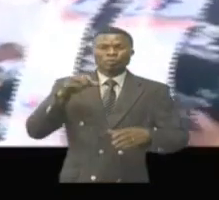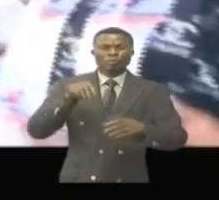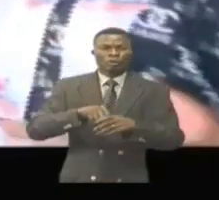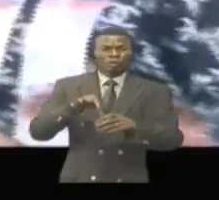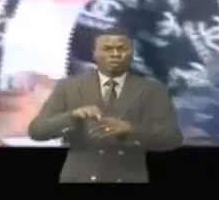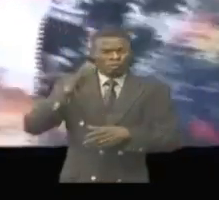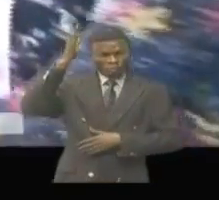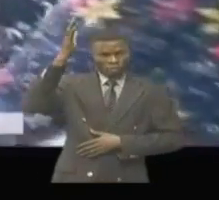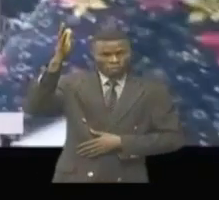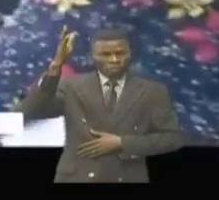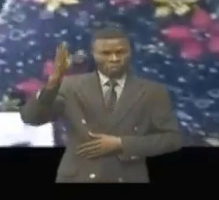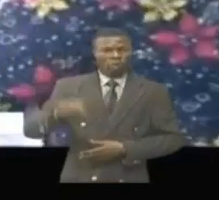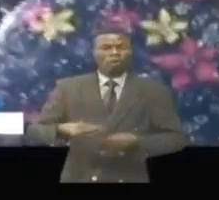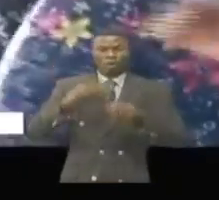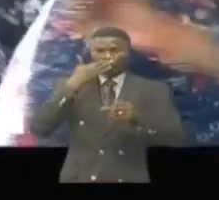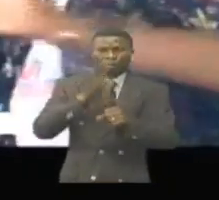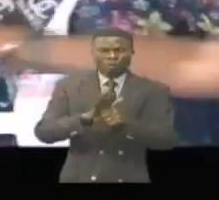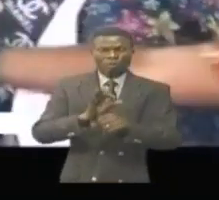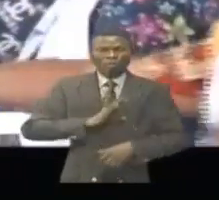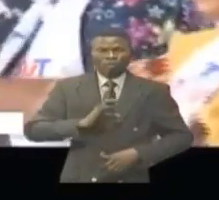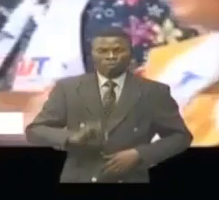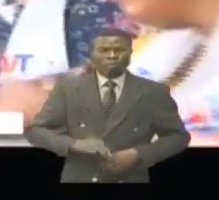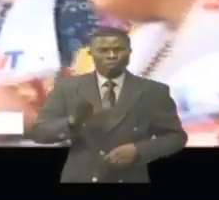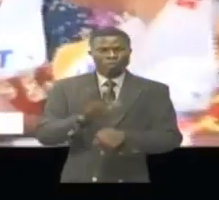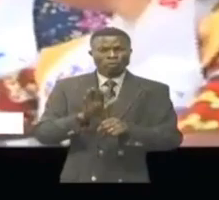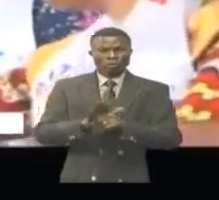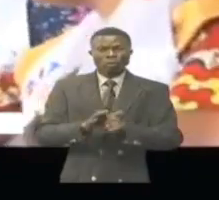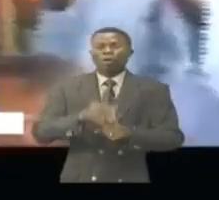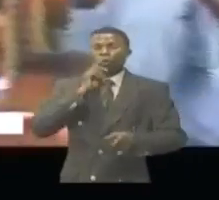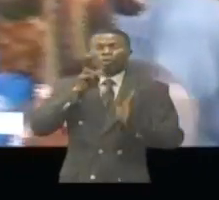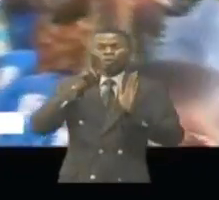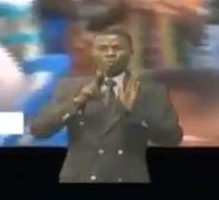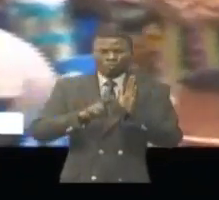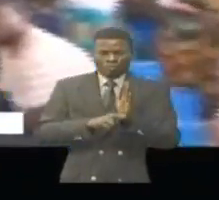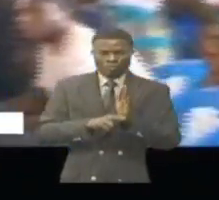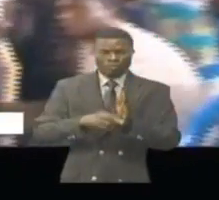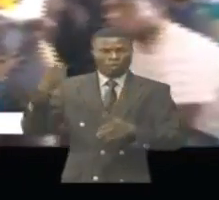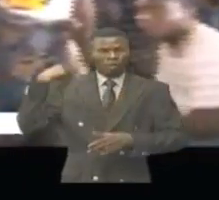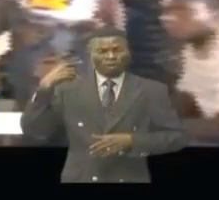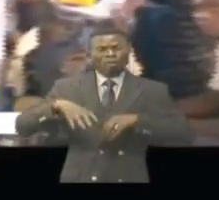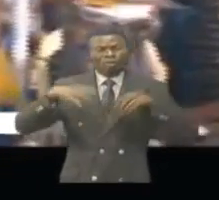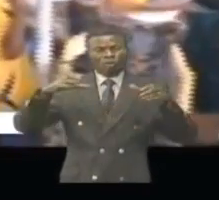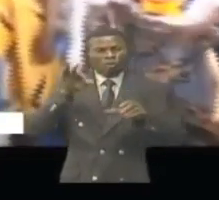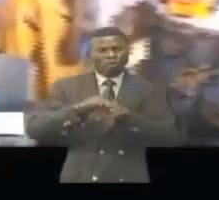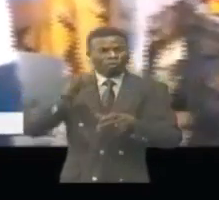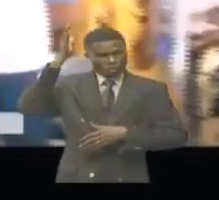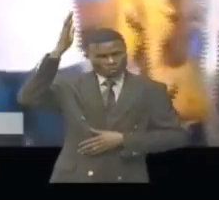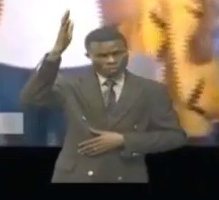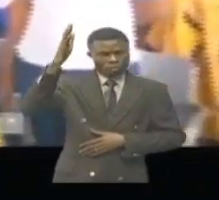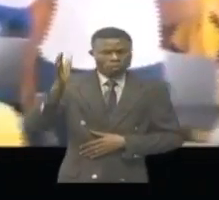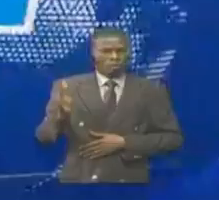aussi lui assurer une majorité parlementaire au prochain scrutin.